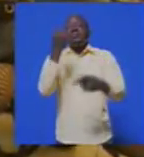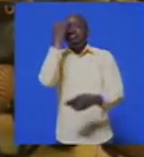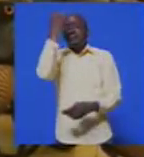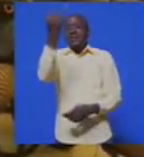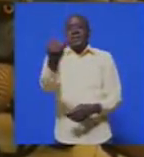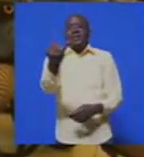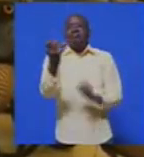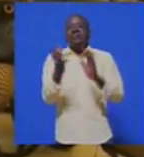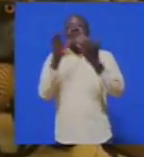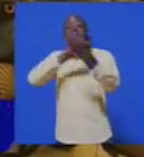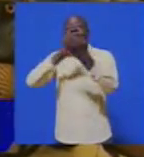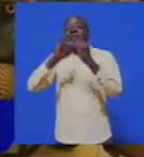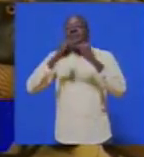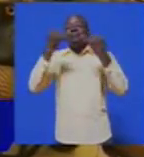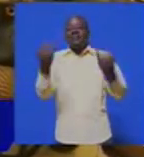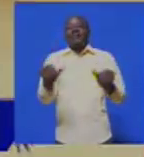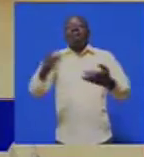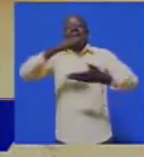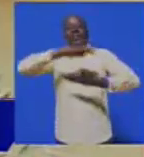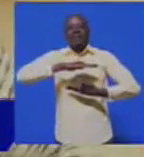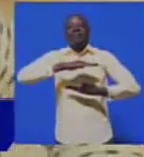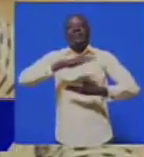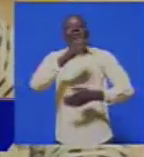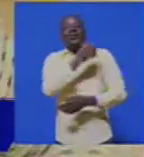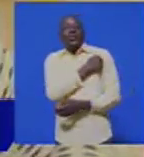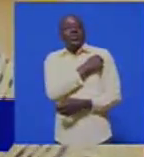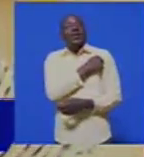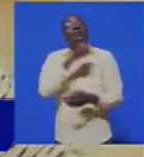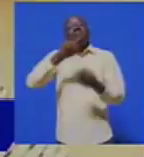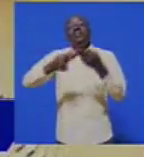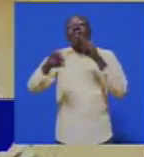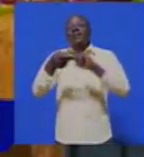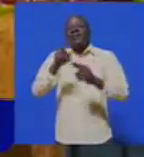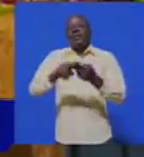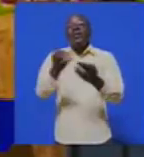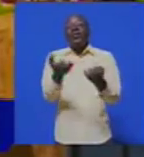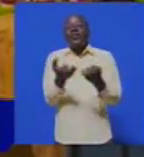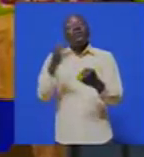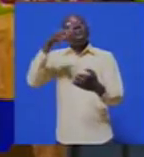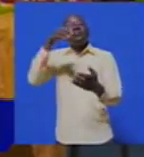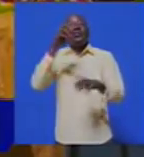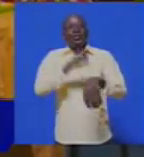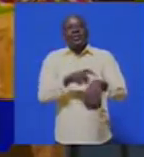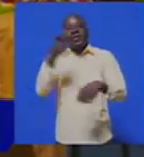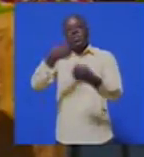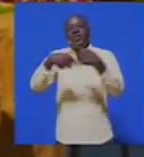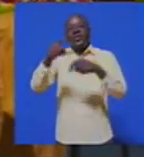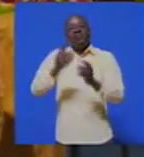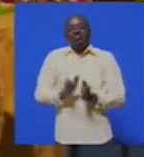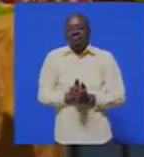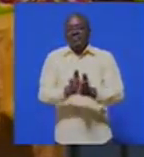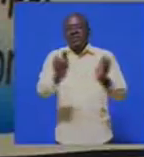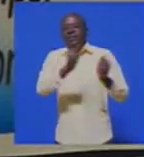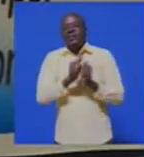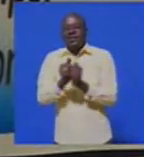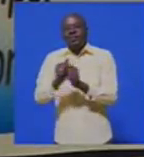à des journalistes peu satisfaits, Thomas Traoré et ses camarades veulent encore du temps pour se réunir en assemblée générale pour élaborer